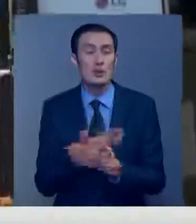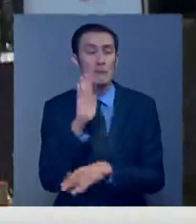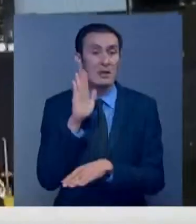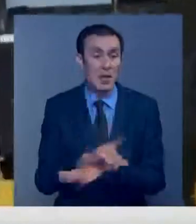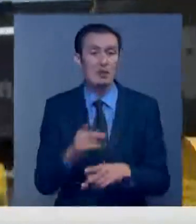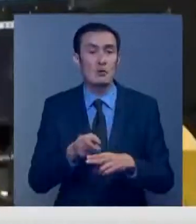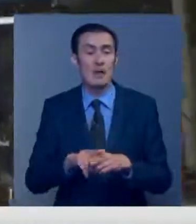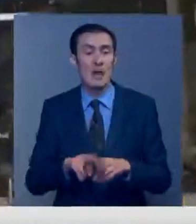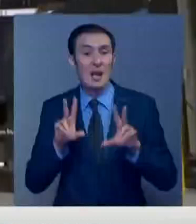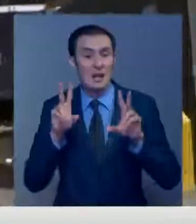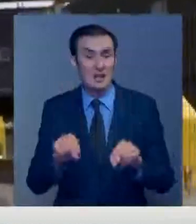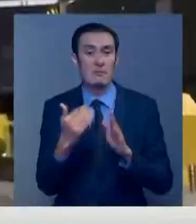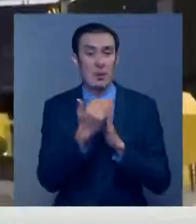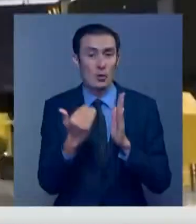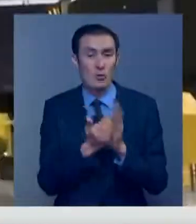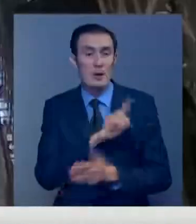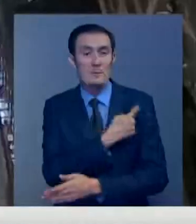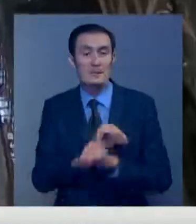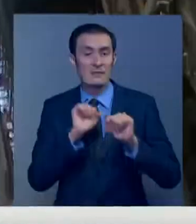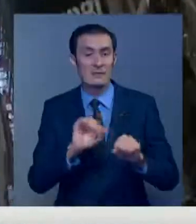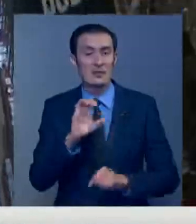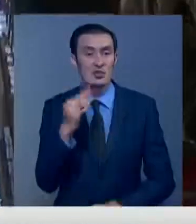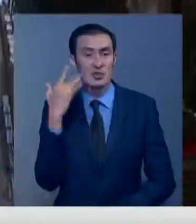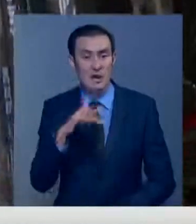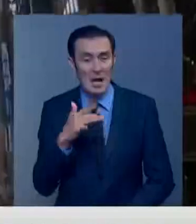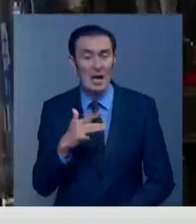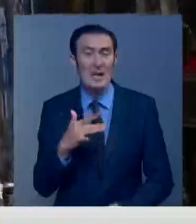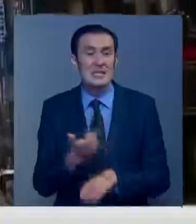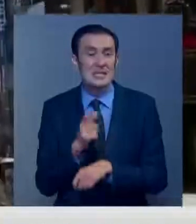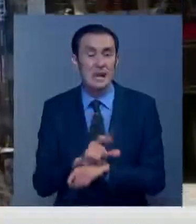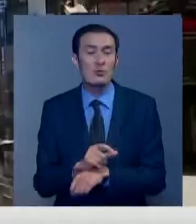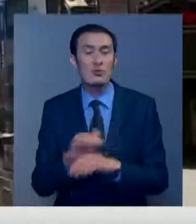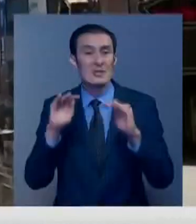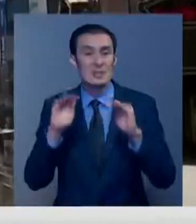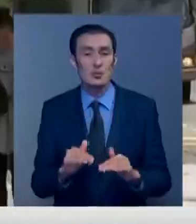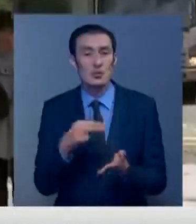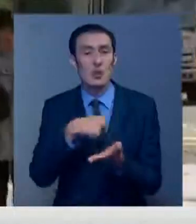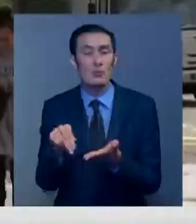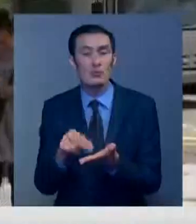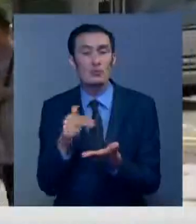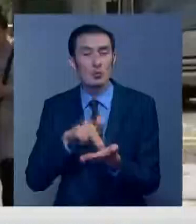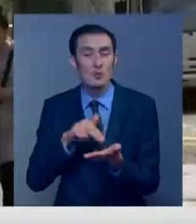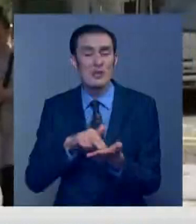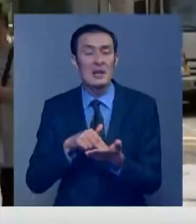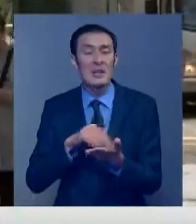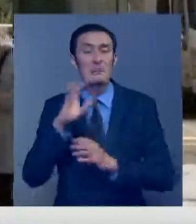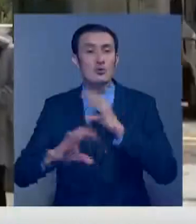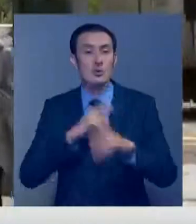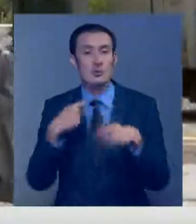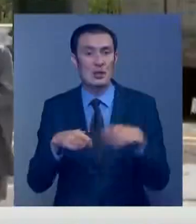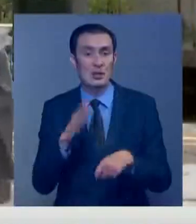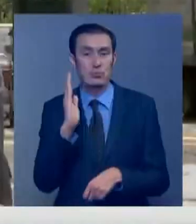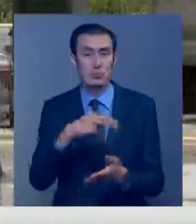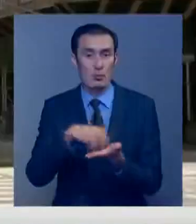указ, который будет гарантировать программе медстрахования Соединенных Штатов самую низкую закупочную цену на международном рынке.